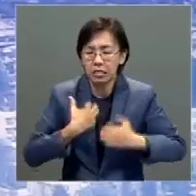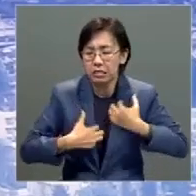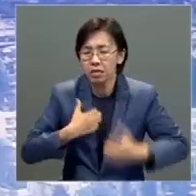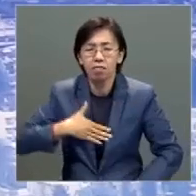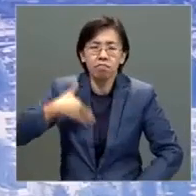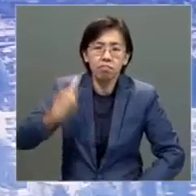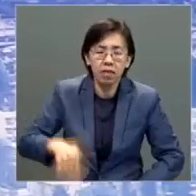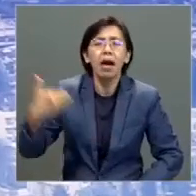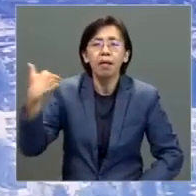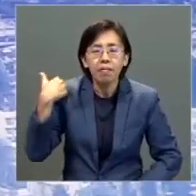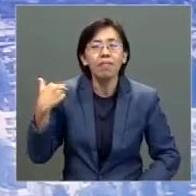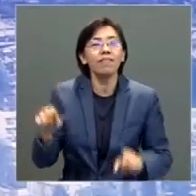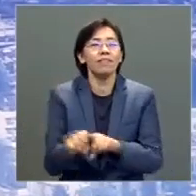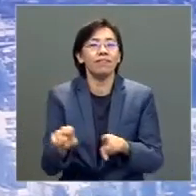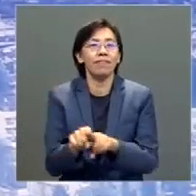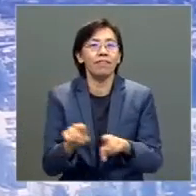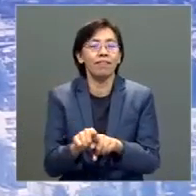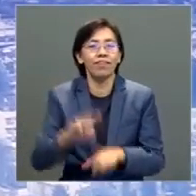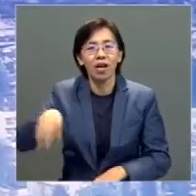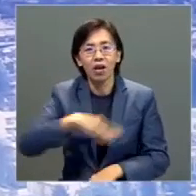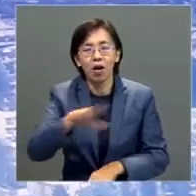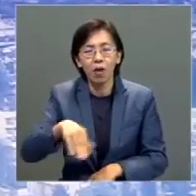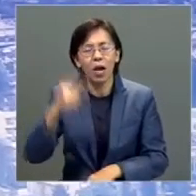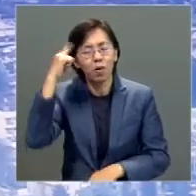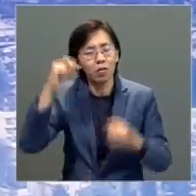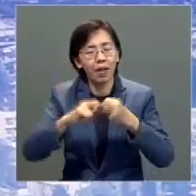เช่นเดียวกันเพราะฉะนั้นสิ่งต่างๆเหล่านี้เราต้องเผชิญหน้าไปด้ว